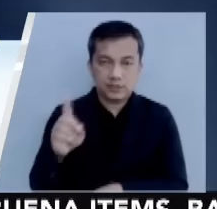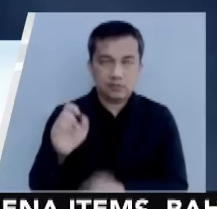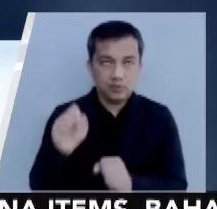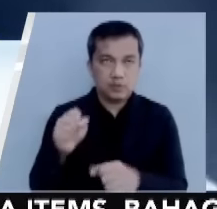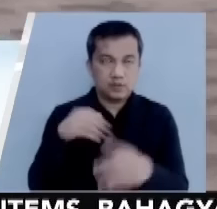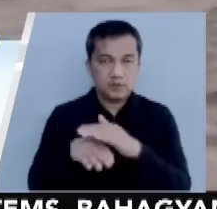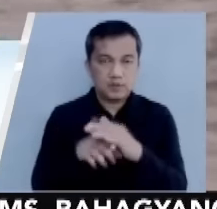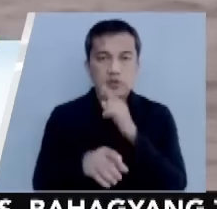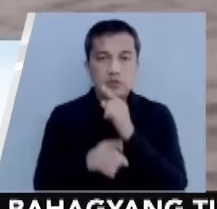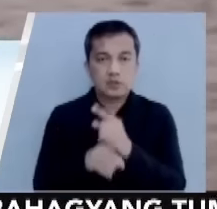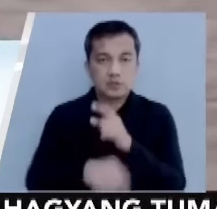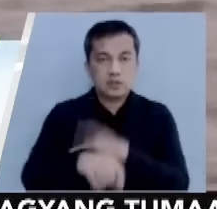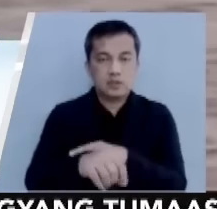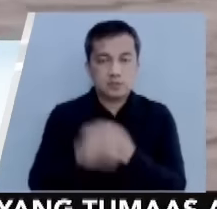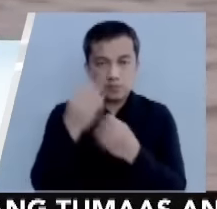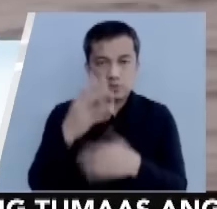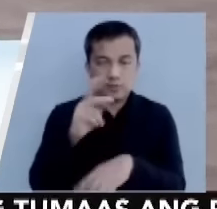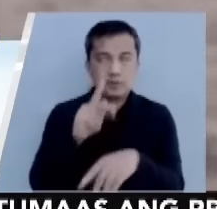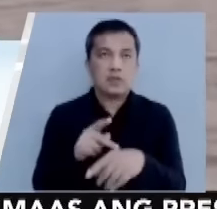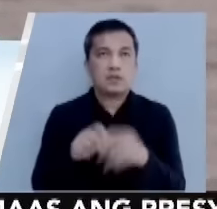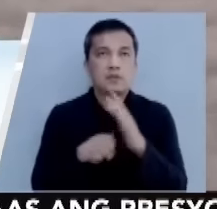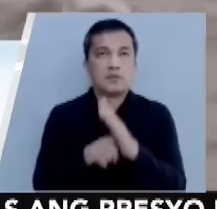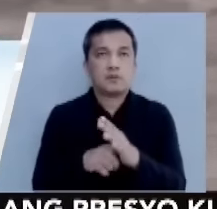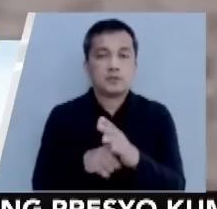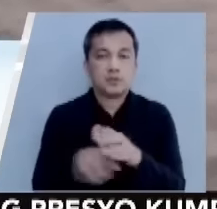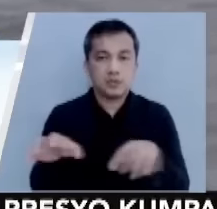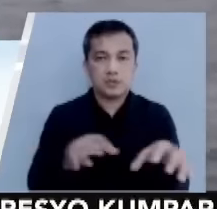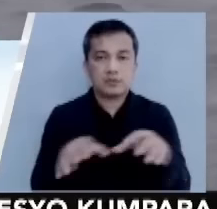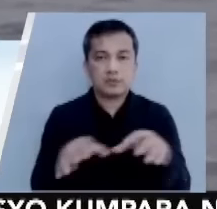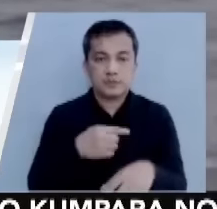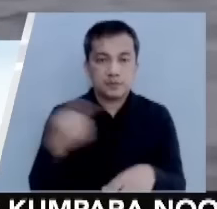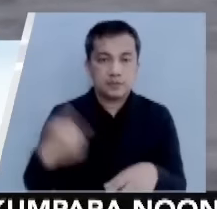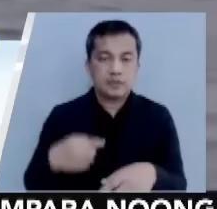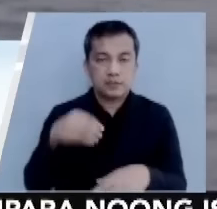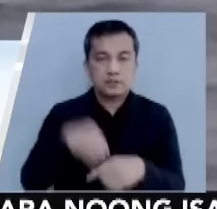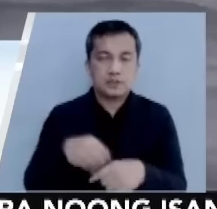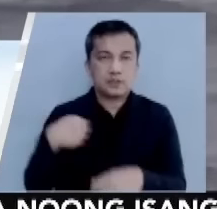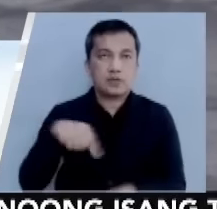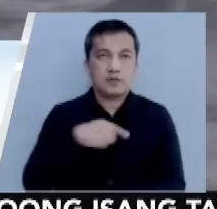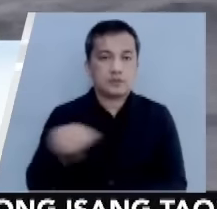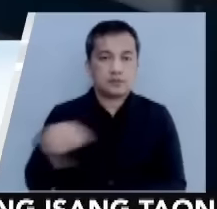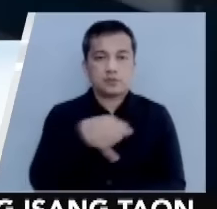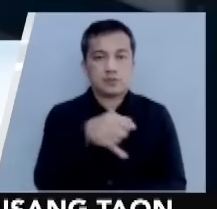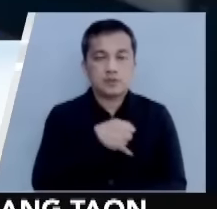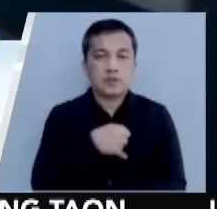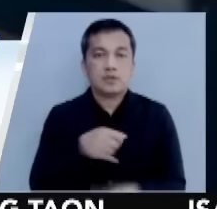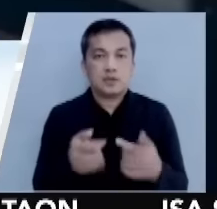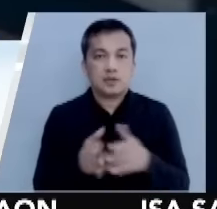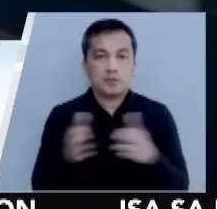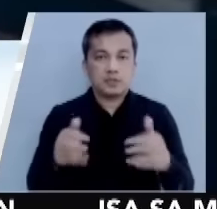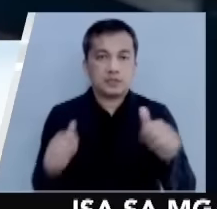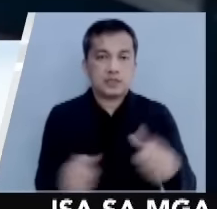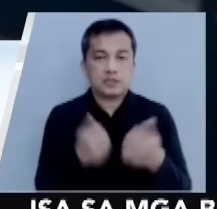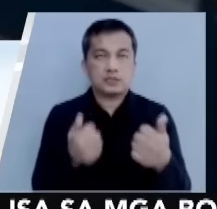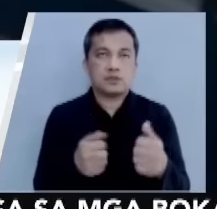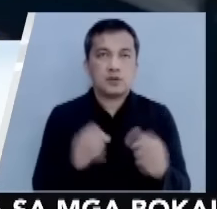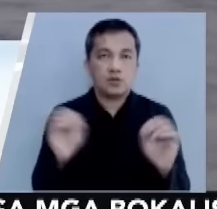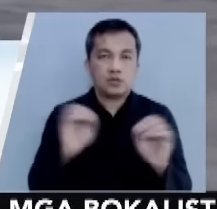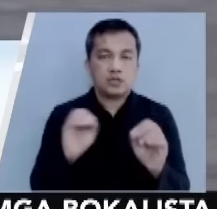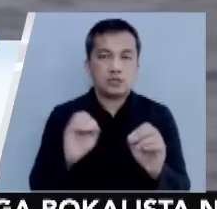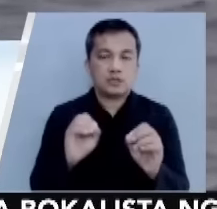ng Pilipinas, halimbawa sa galawan ng China sa loob ng ating teritoryo na malaking hamon sa ngayon dahil wala tayong sapat na